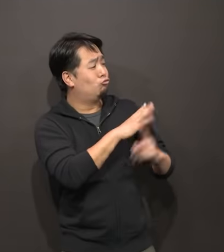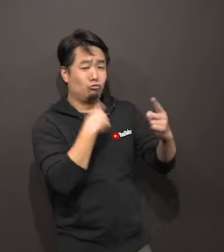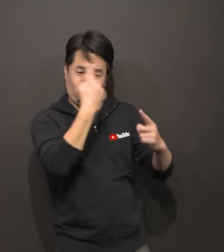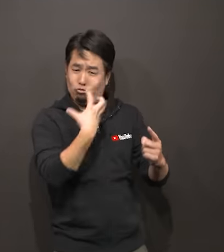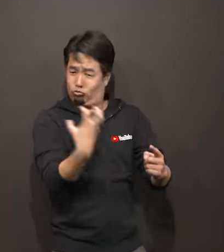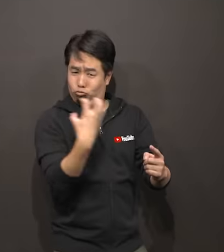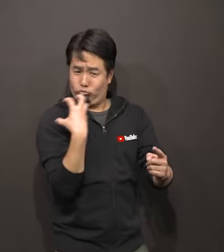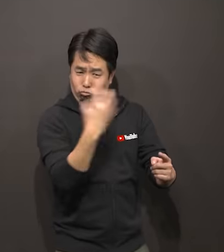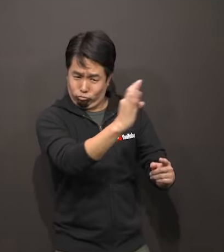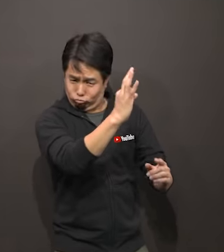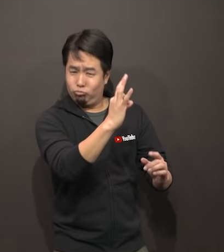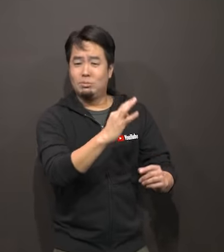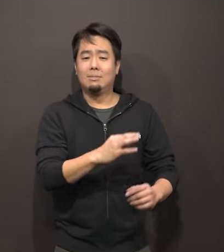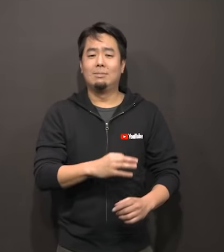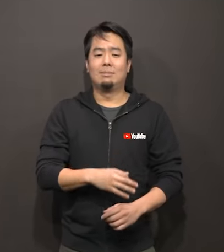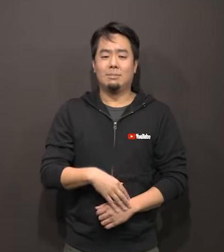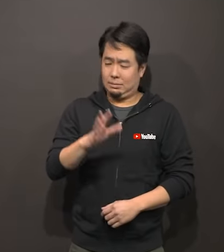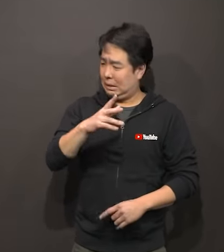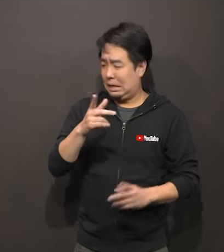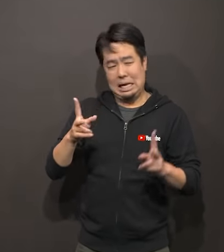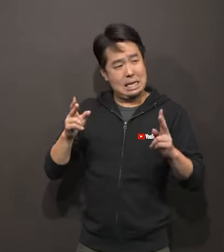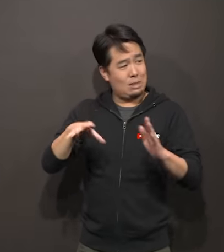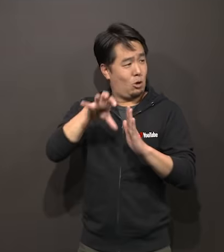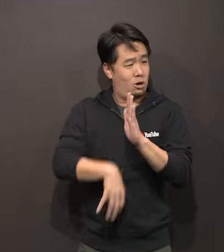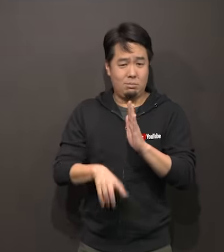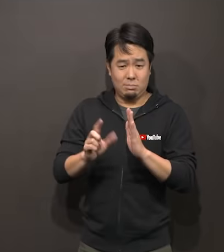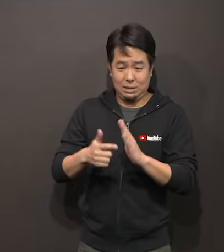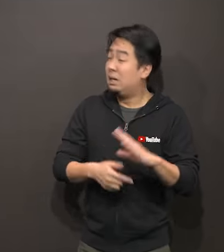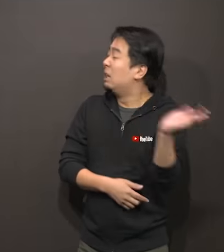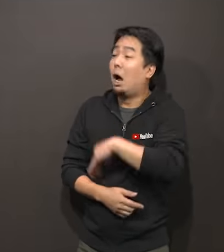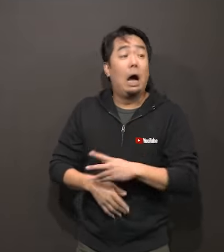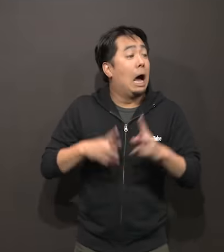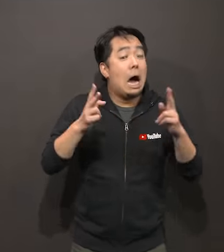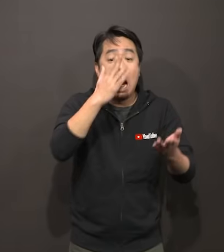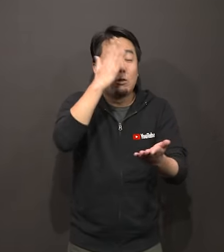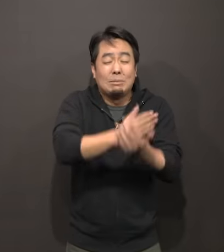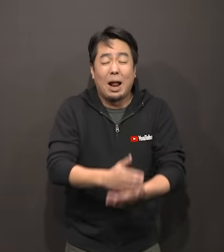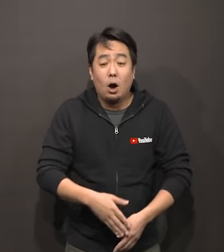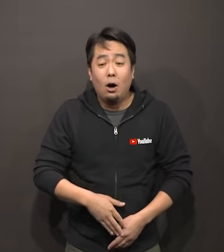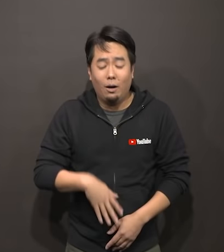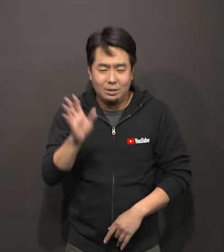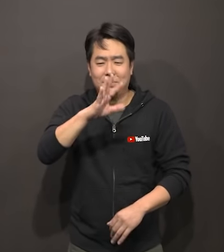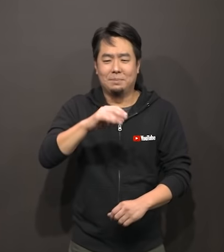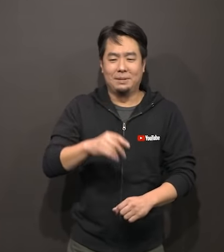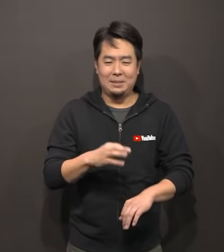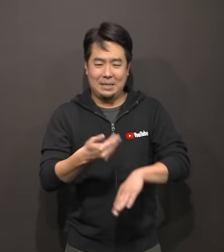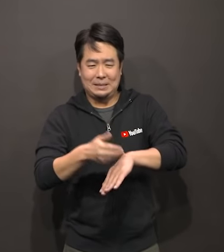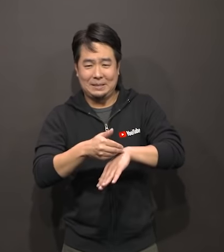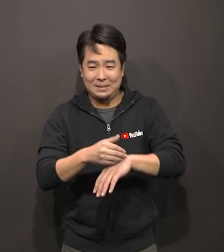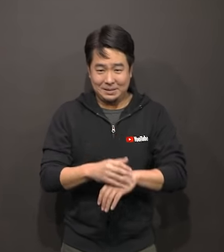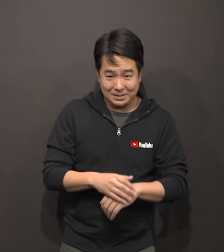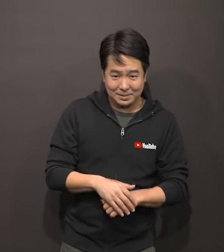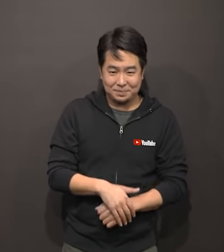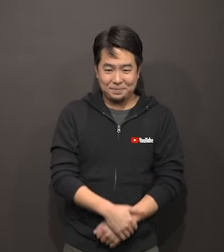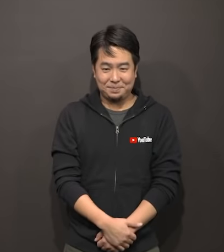いやヤマト今頑張ってる顔めっちゃ良かった! かっこいい! おいキモいって言っちゃうぞ! いやそこカットされてるから カットすんな! むずすぎだ! じゃあいこー! イェーイ!